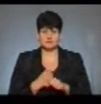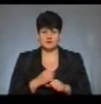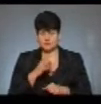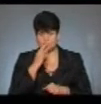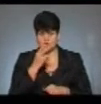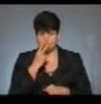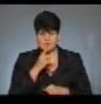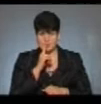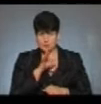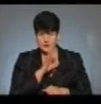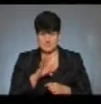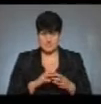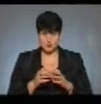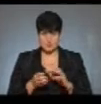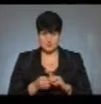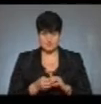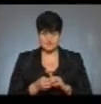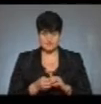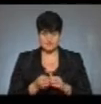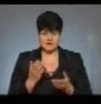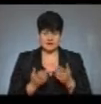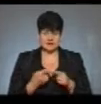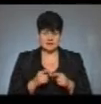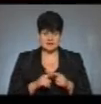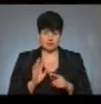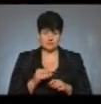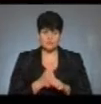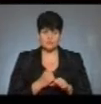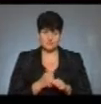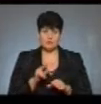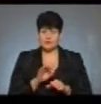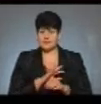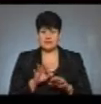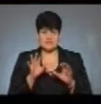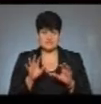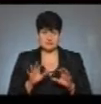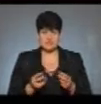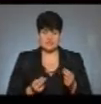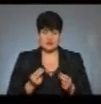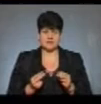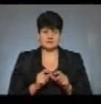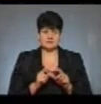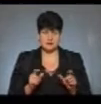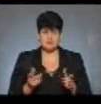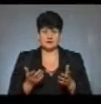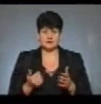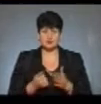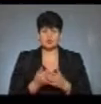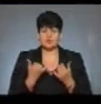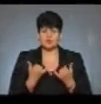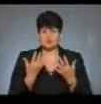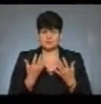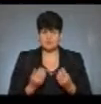показало непогані результати, але це були працювання лише по незаконним гральним закладам, які на сьогоднішній